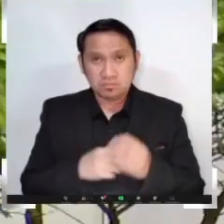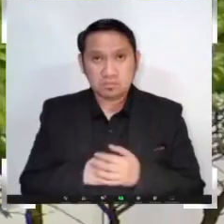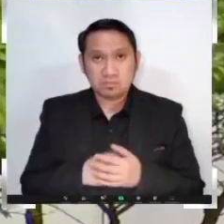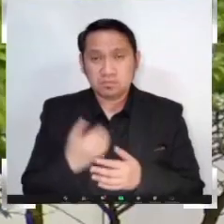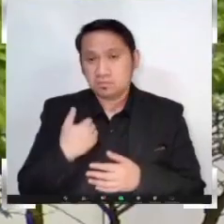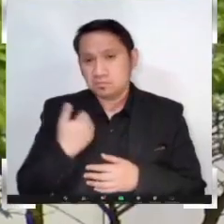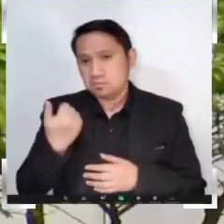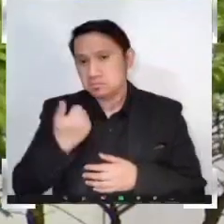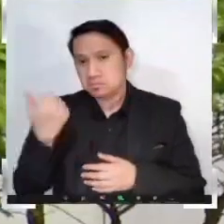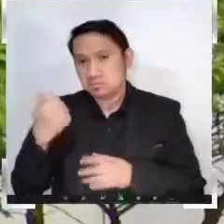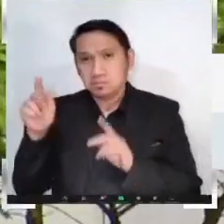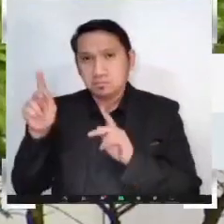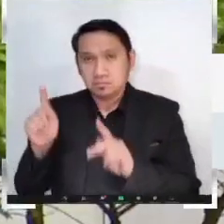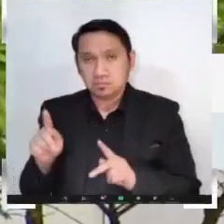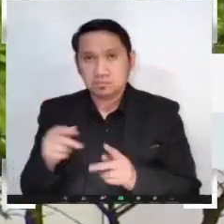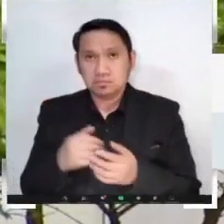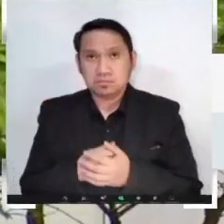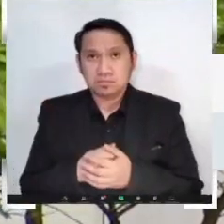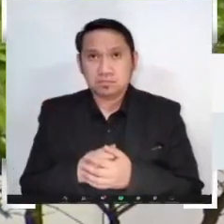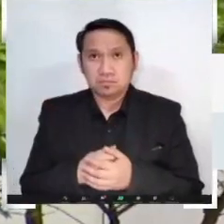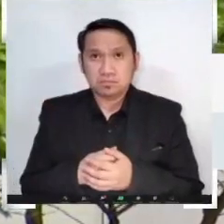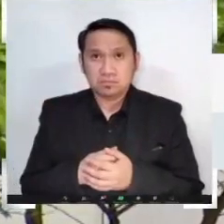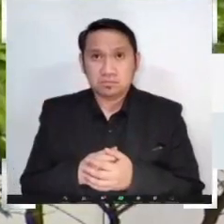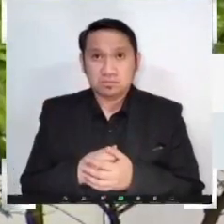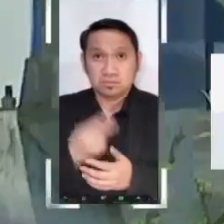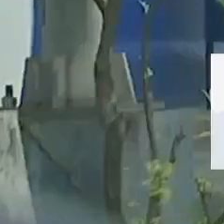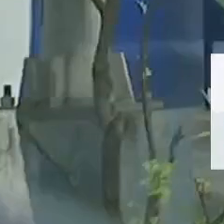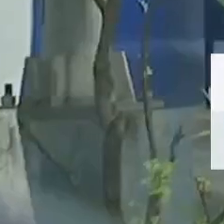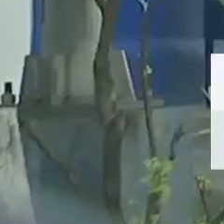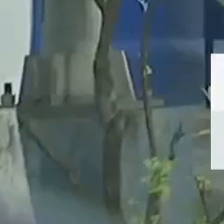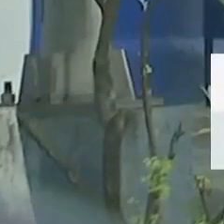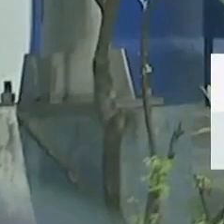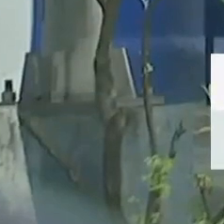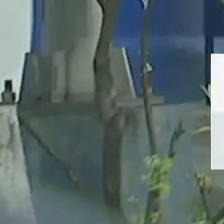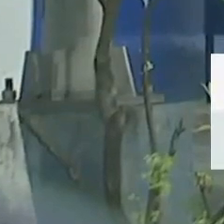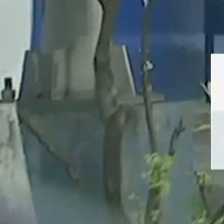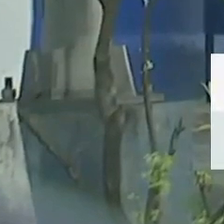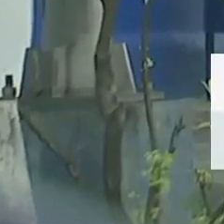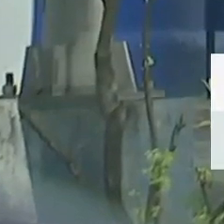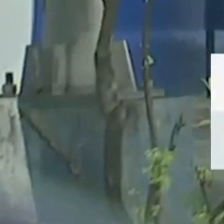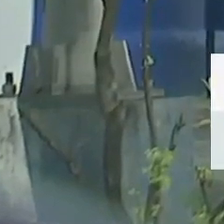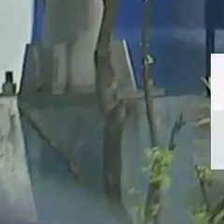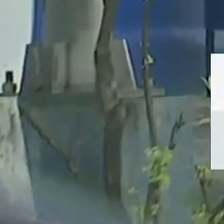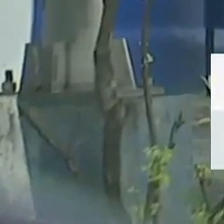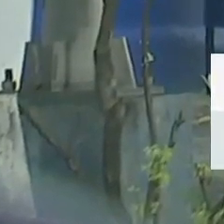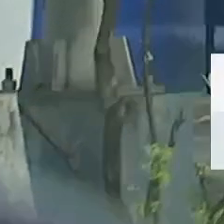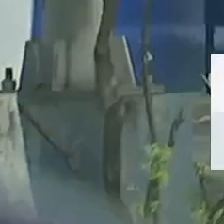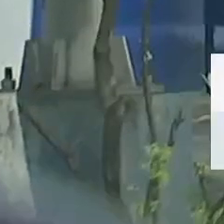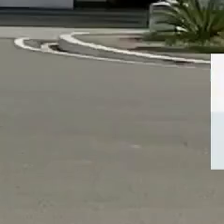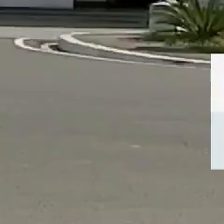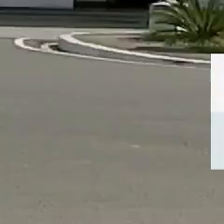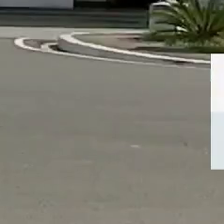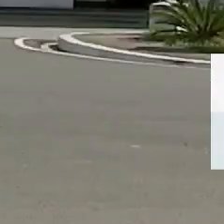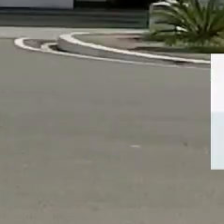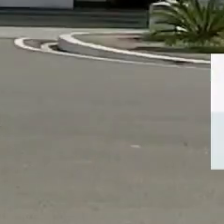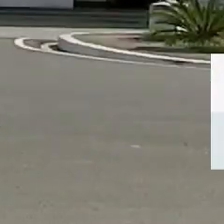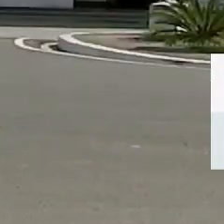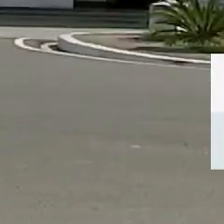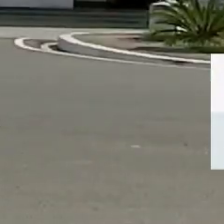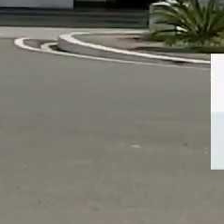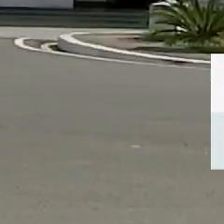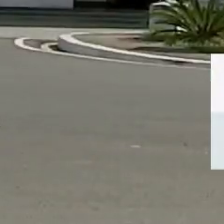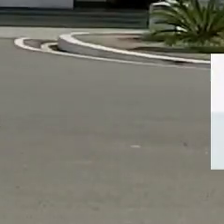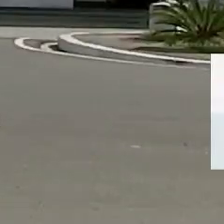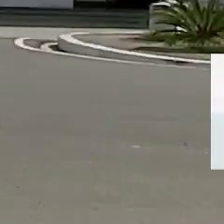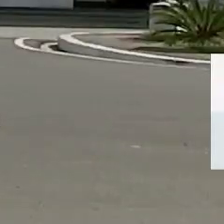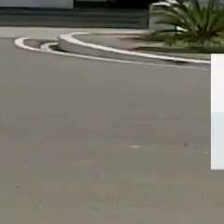Bakoto. Nasa PNP Custodial Center naman si Jose Villamor, pinsan ng namatay na middleman at kasama niya sa selda. Sa pagkamatay